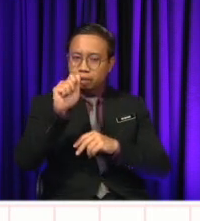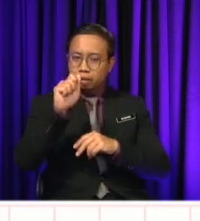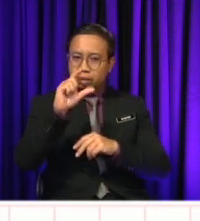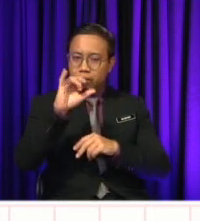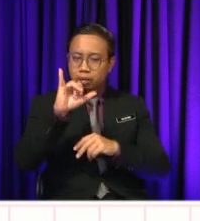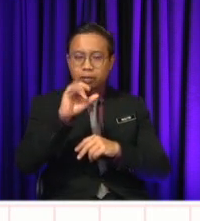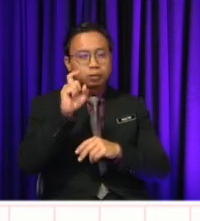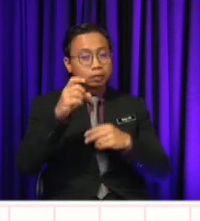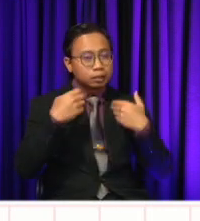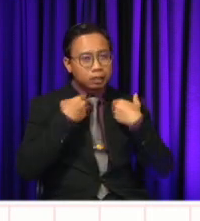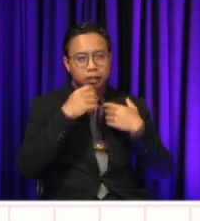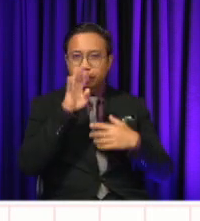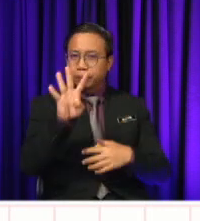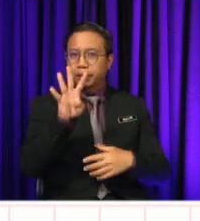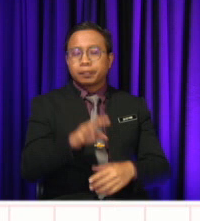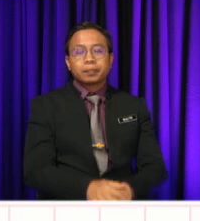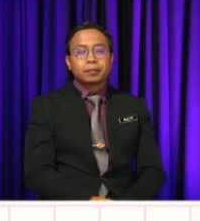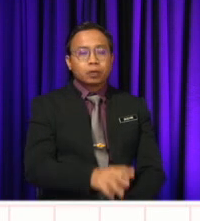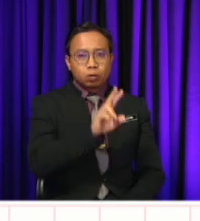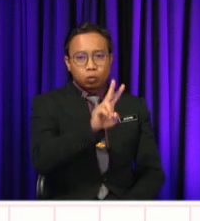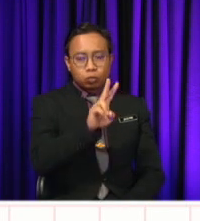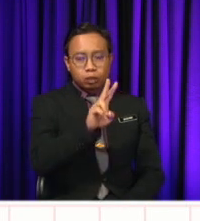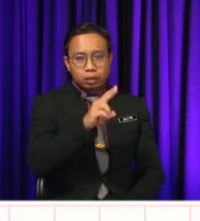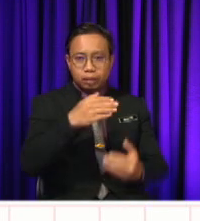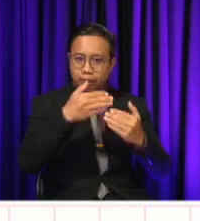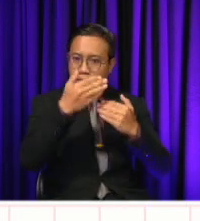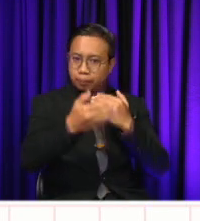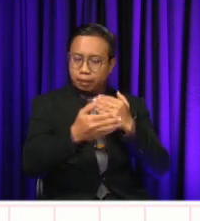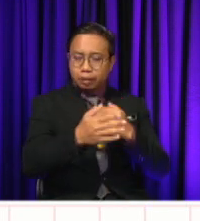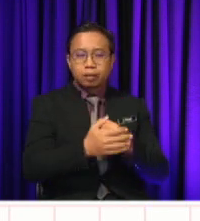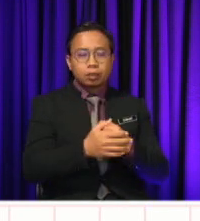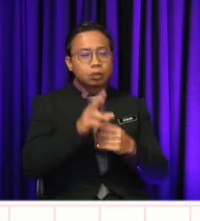mesti ada empat lah kotak laci dua sini dua depan